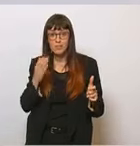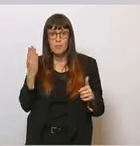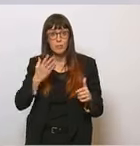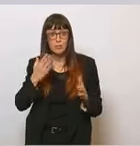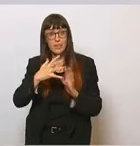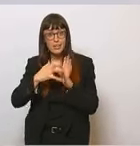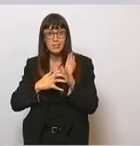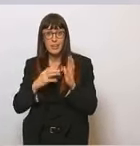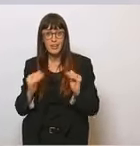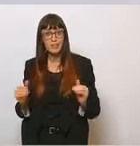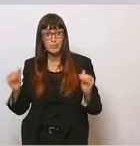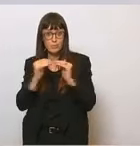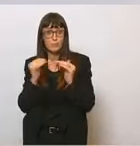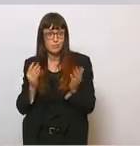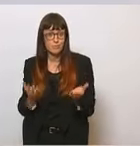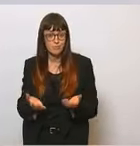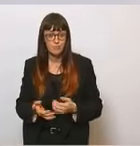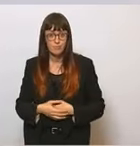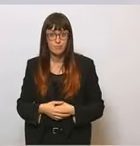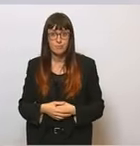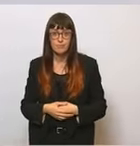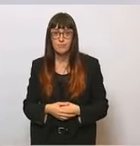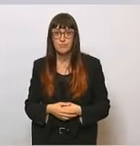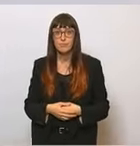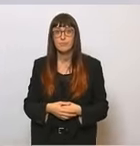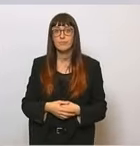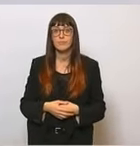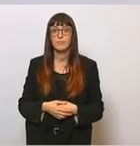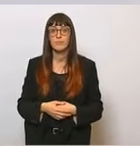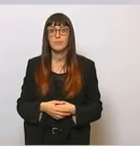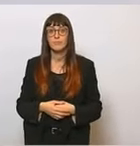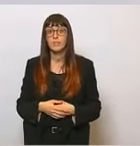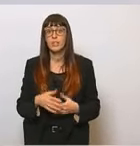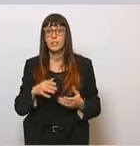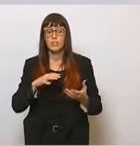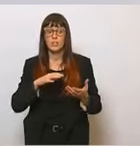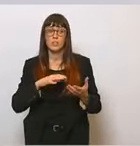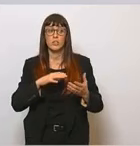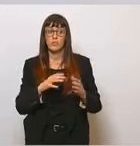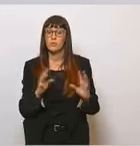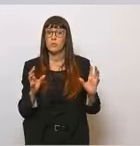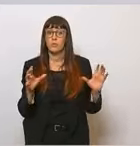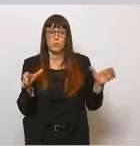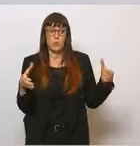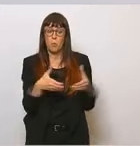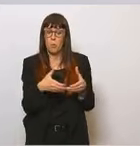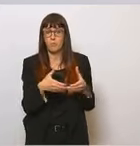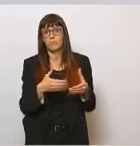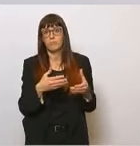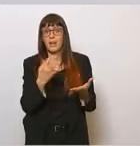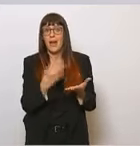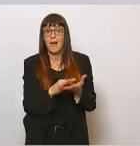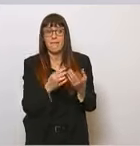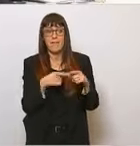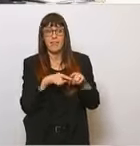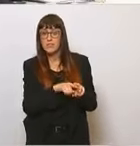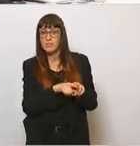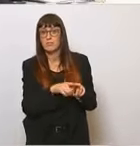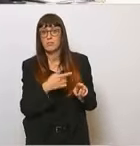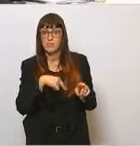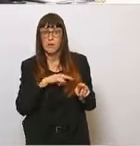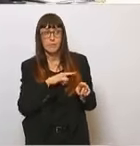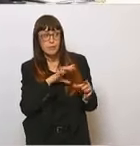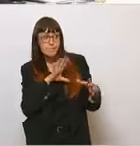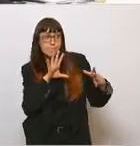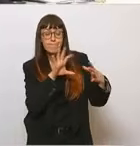notre coalition est un partenaire de l'Union européenne et pour laquelle elle soutient les